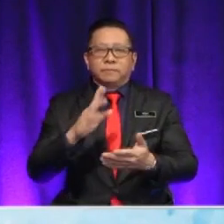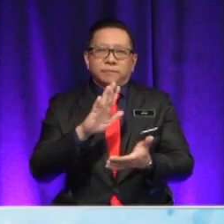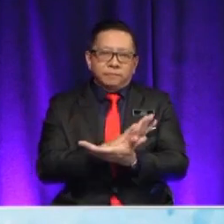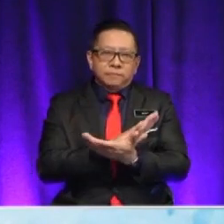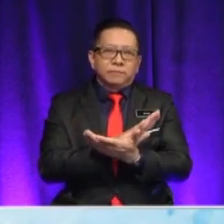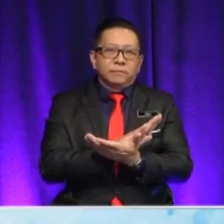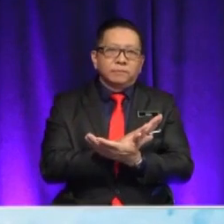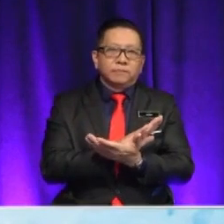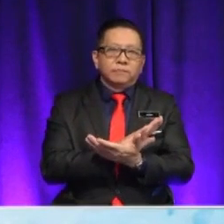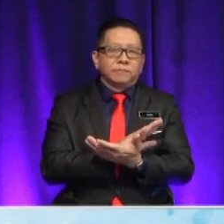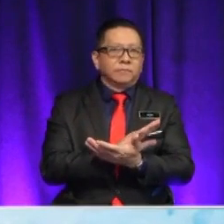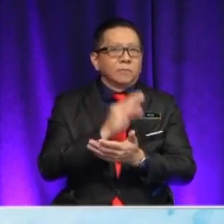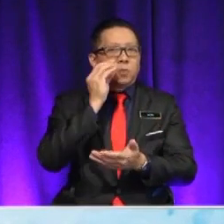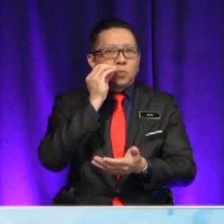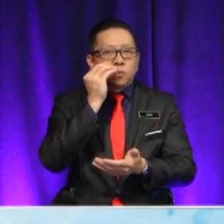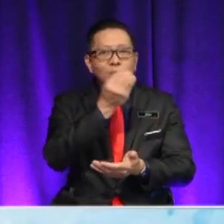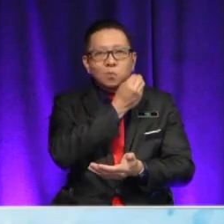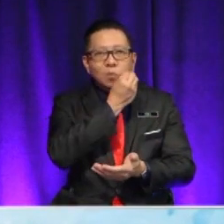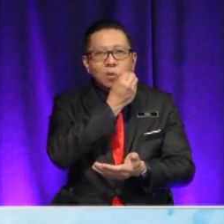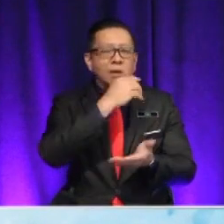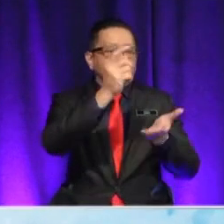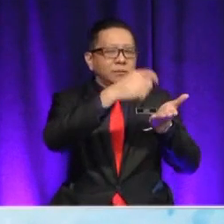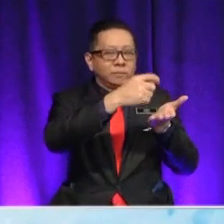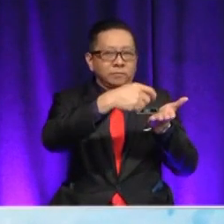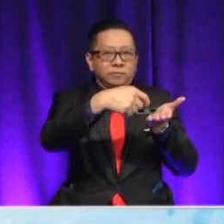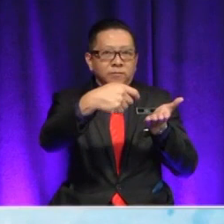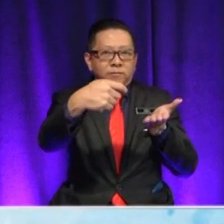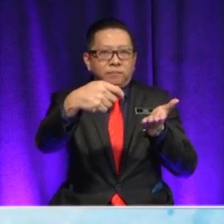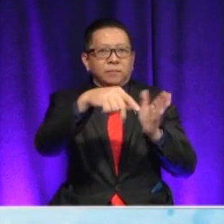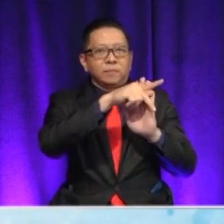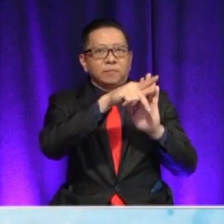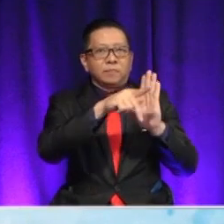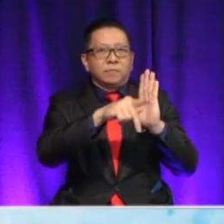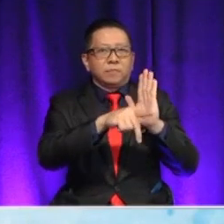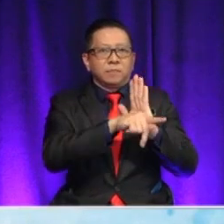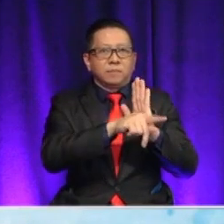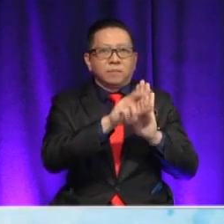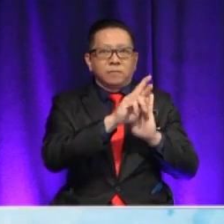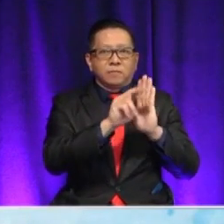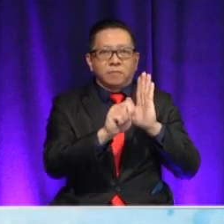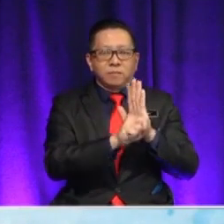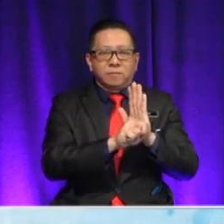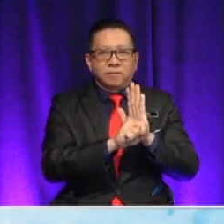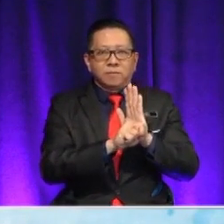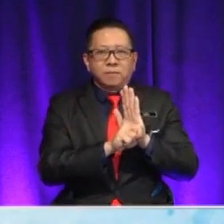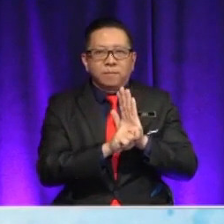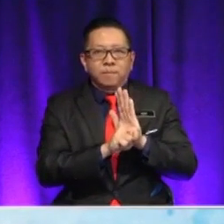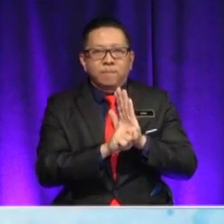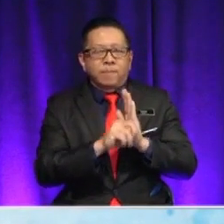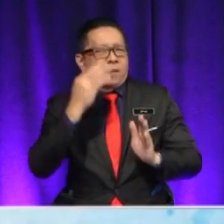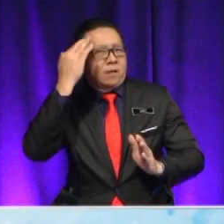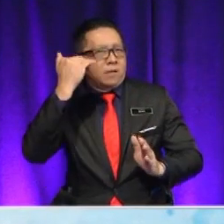carikan sekuntum bunga raya. Okey, dan tulis lima prinsip rukun negara dan juga kepentingan mengamalkan prinsip